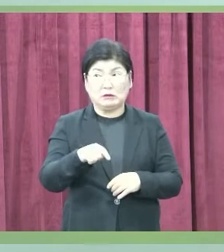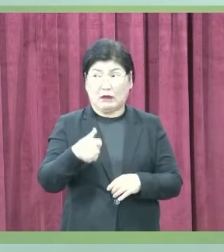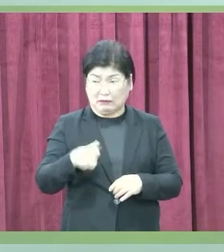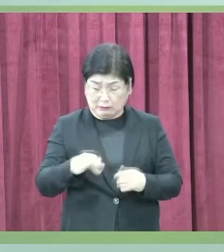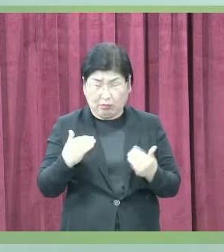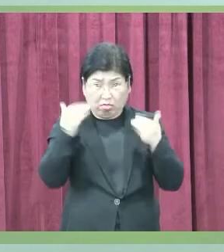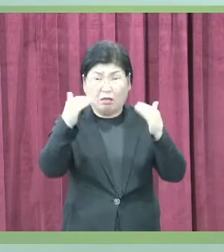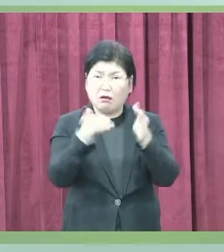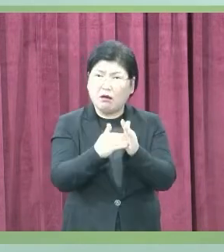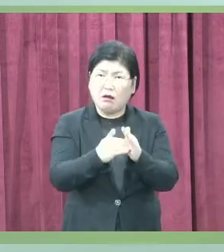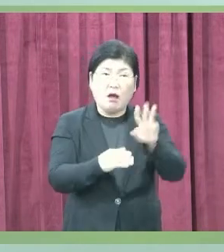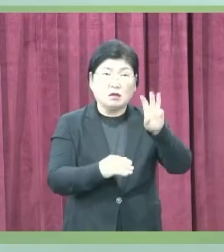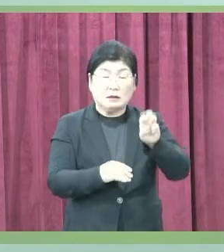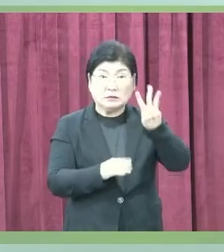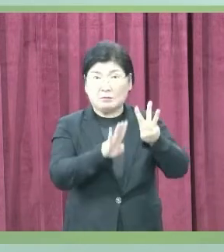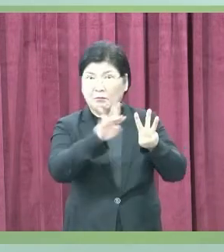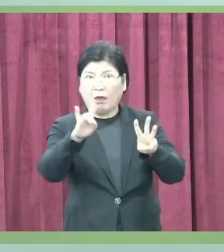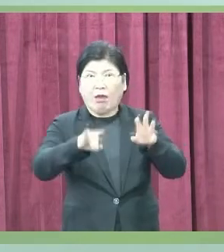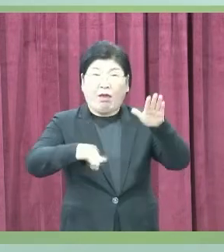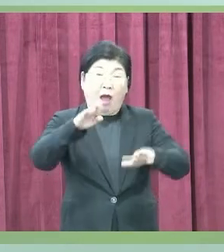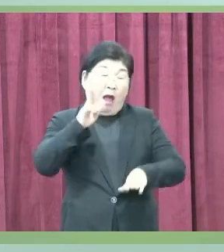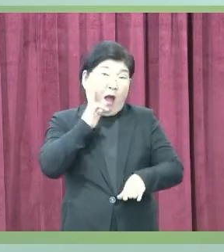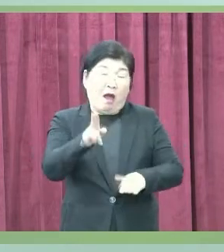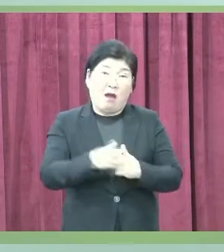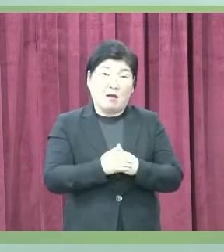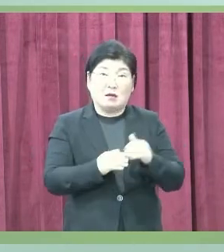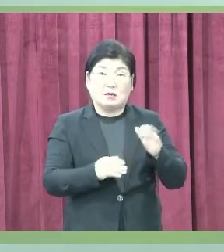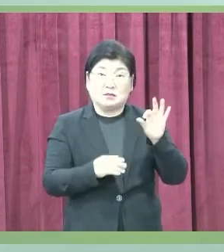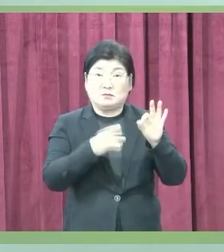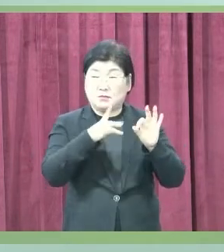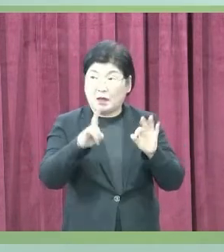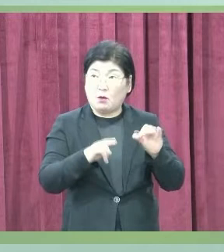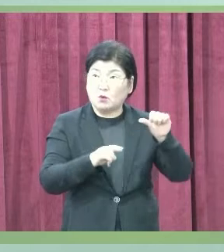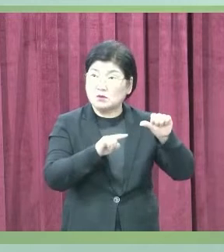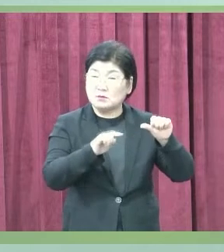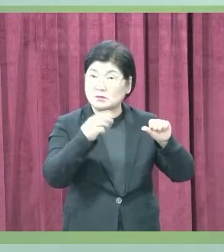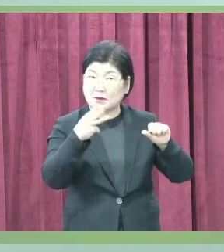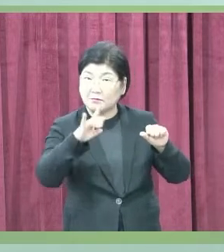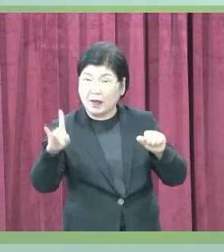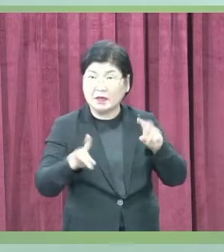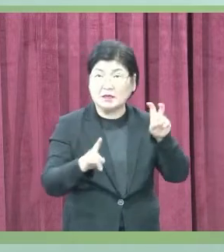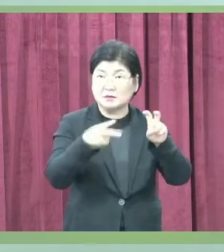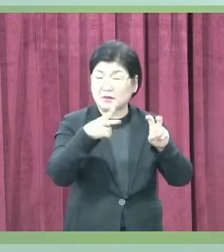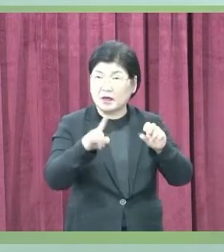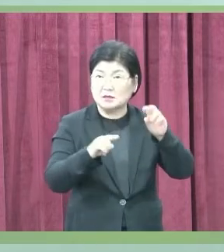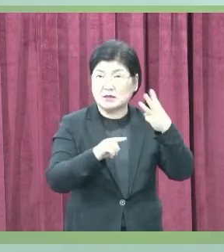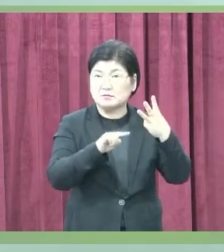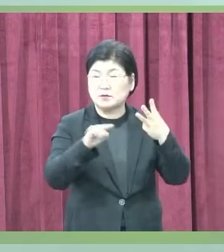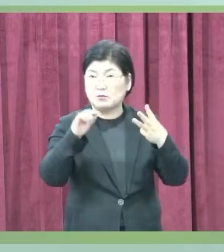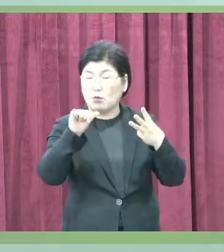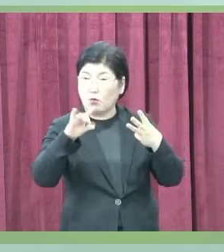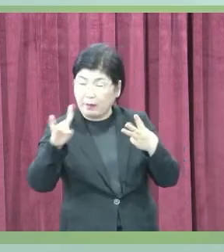모르겠는데 33배가 차이가 나고요. 10대 애들이 5.3배, 그 다음에 20대가 3.5배. 근데